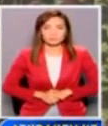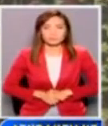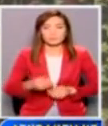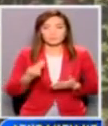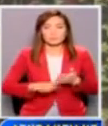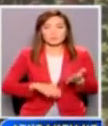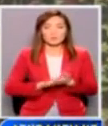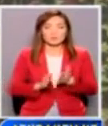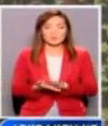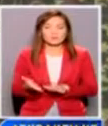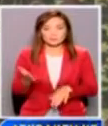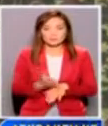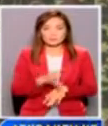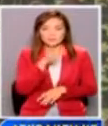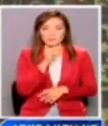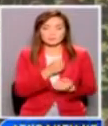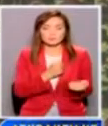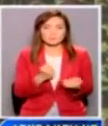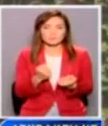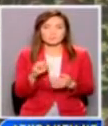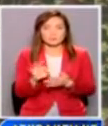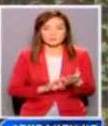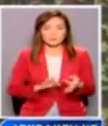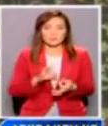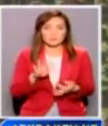жаңағы шарт бойынша уақыттарын жылдамдатуға,